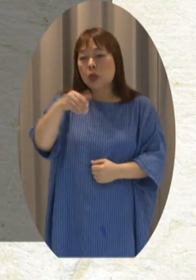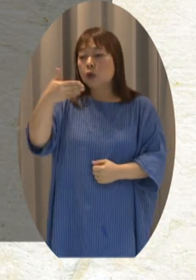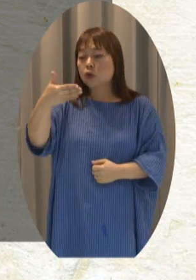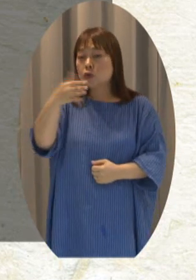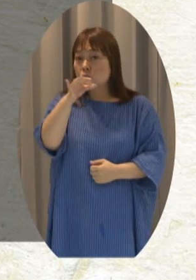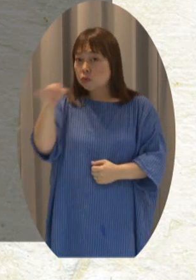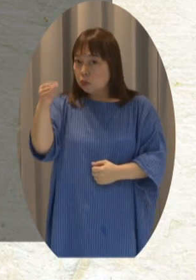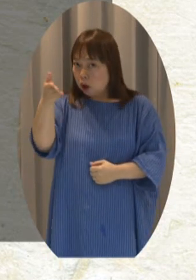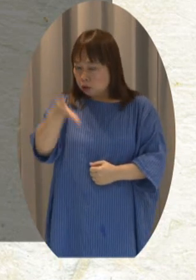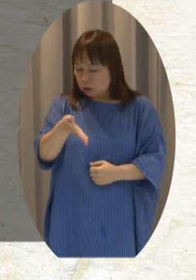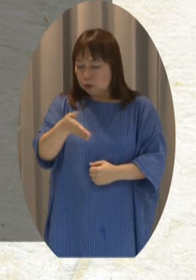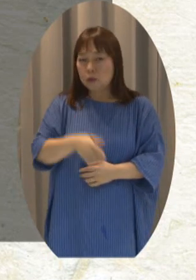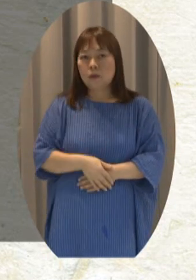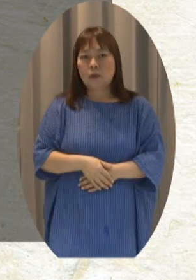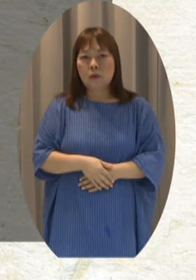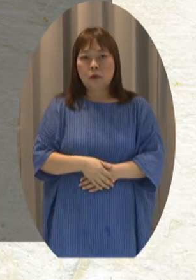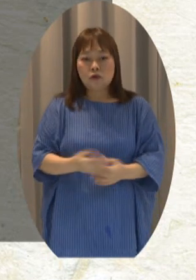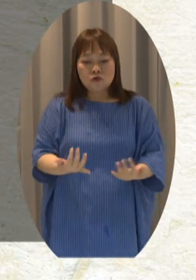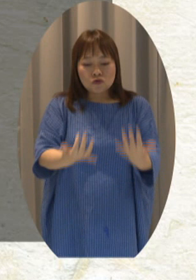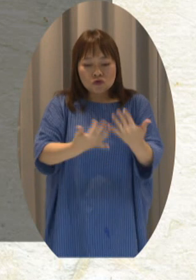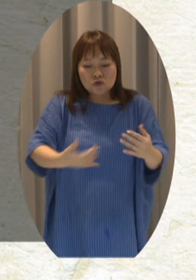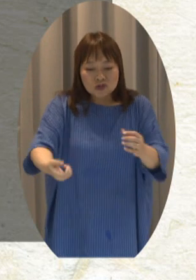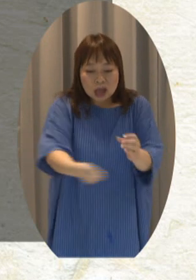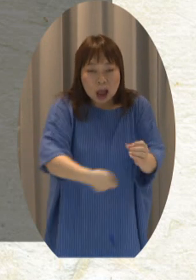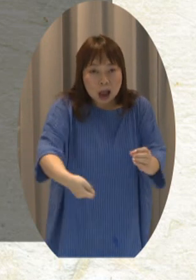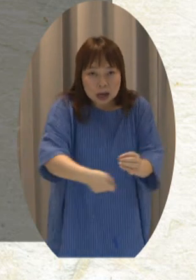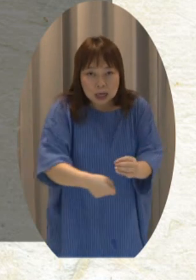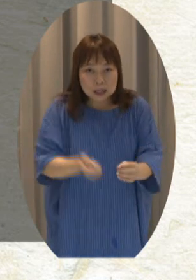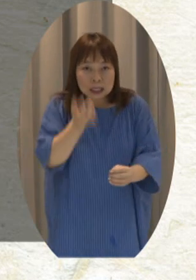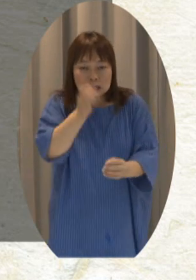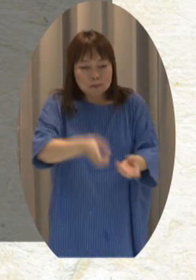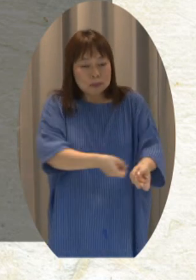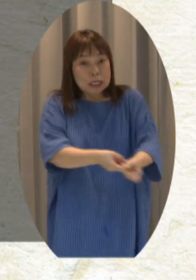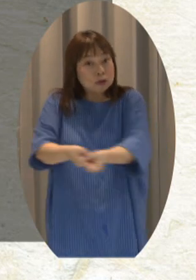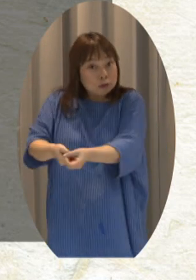25.9%、 草刈り、水やり